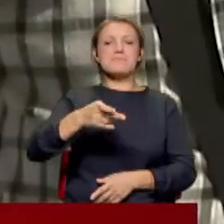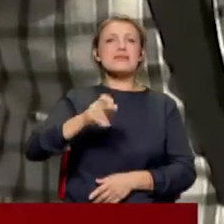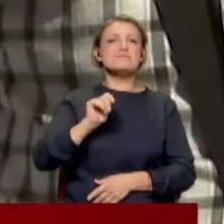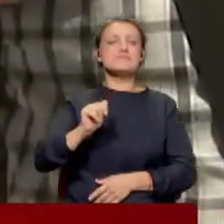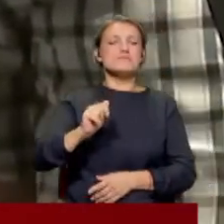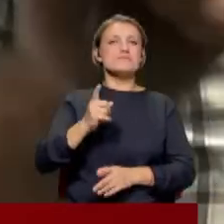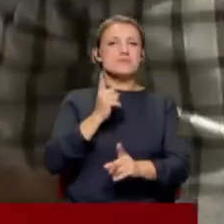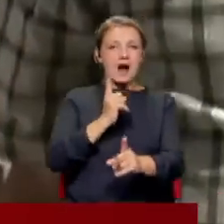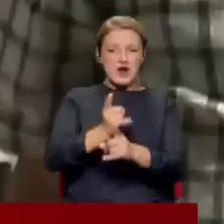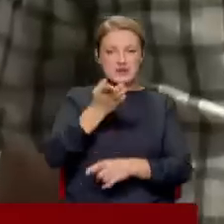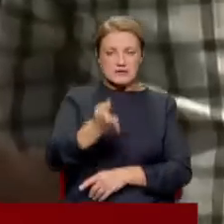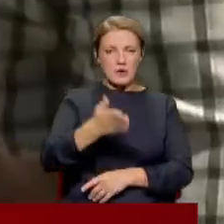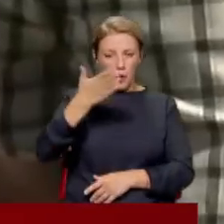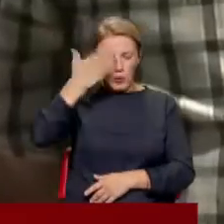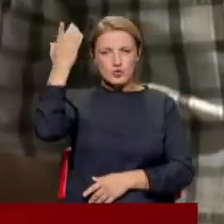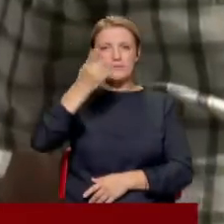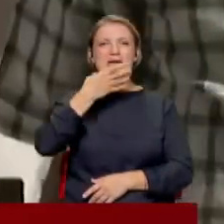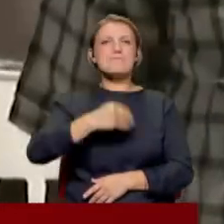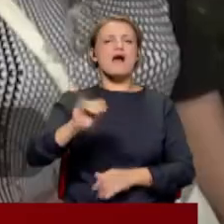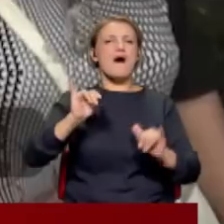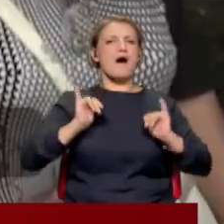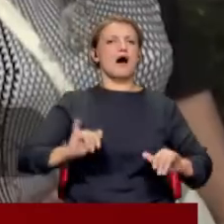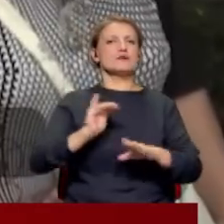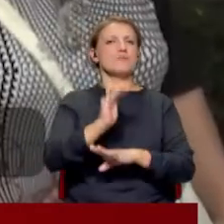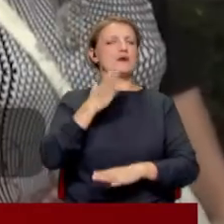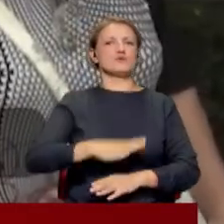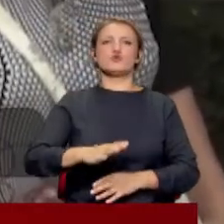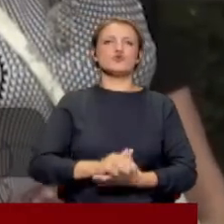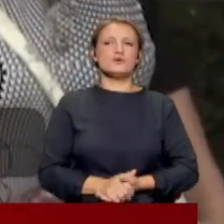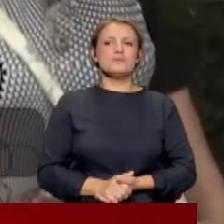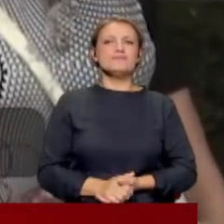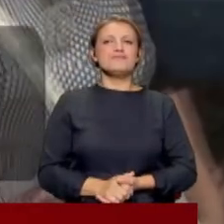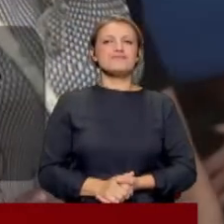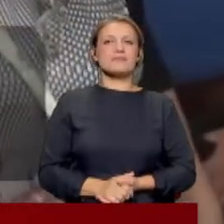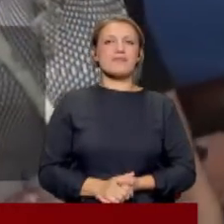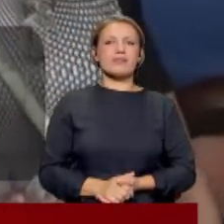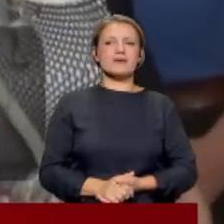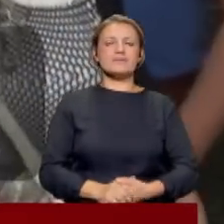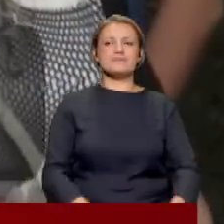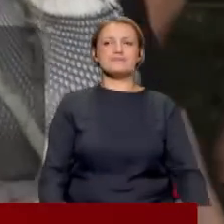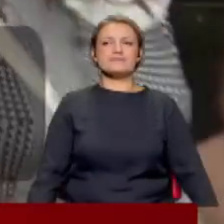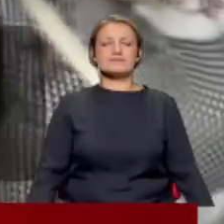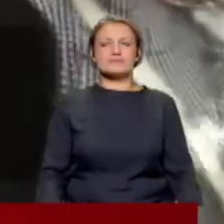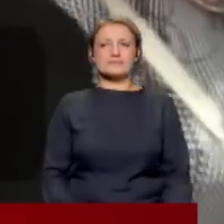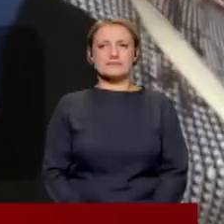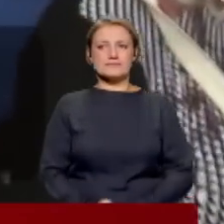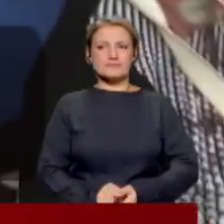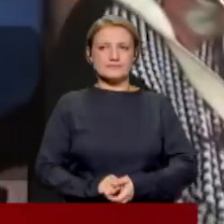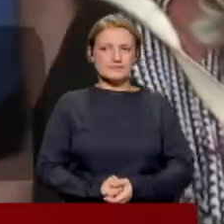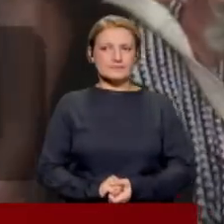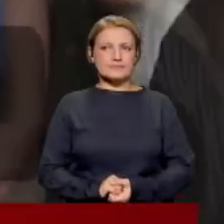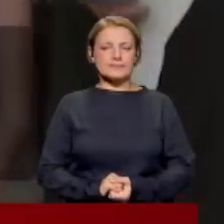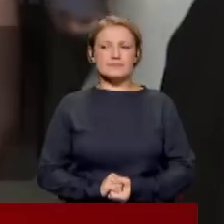primlerin karşılığında onurlu bir emeklilik istiyoruz. Yoksullukta büyük bir sağlık sorunu. Yoksulluğu görebilmek için pazar yerlerinin